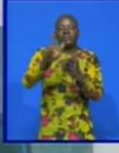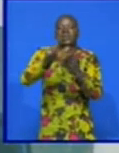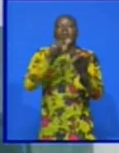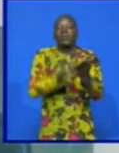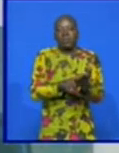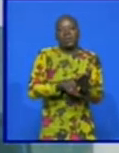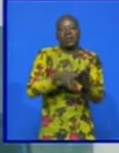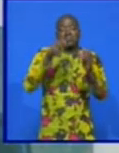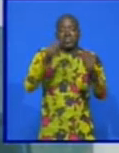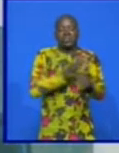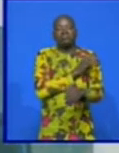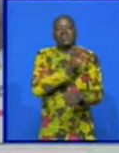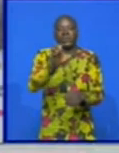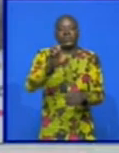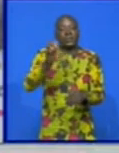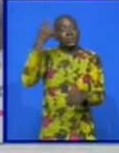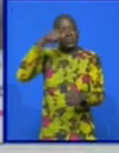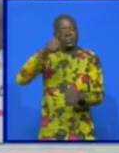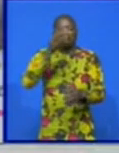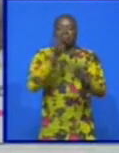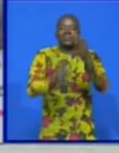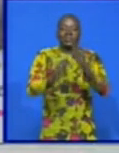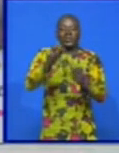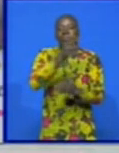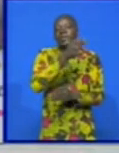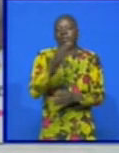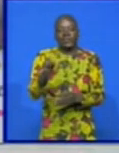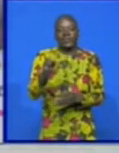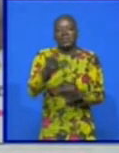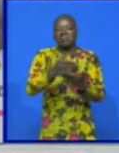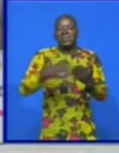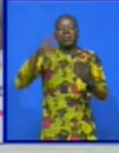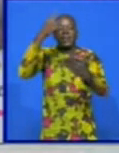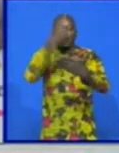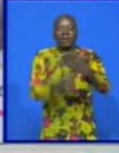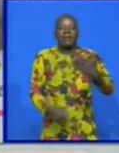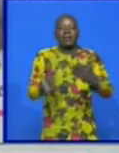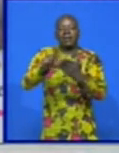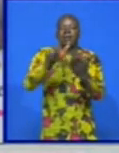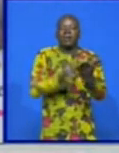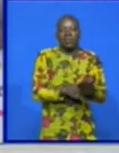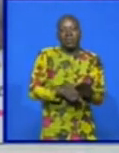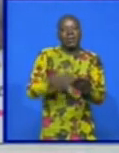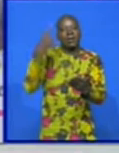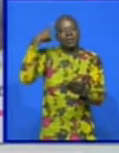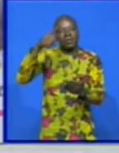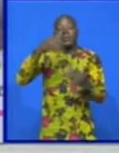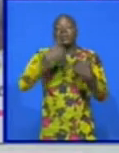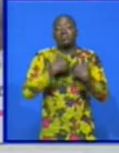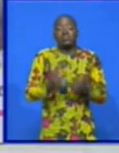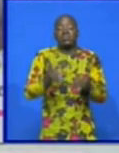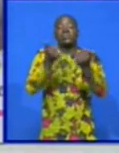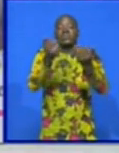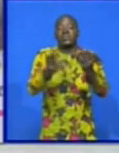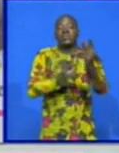pour renforcer l'arsenal juridique du Burkina Faso, parmi lesquelles la loi portant expropriation pour cause d'utilité publique